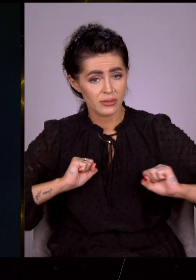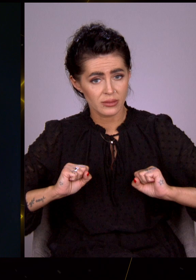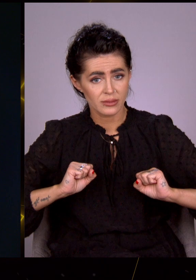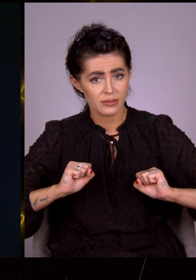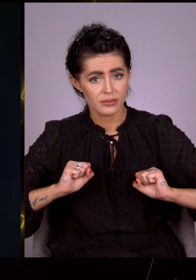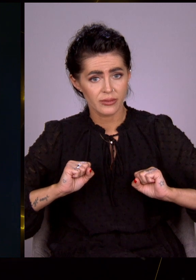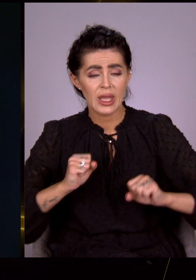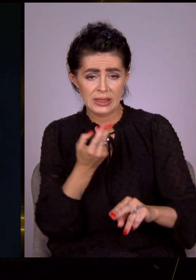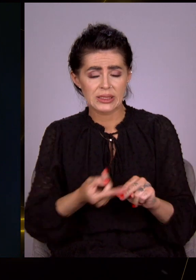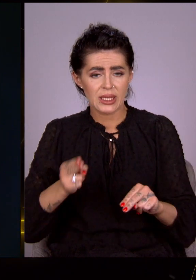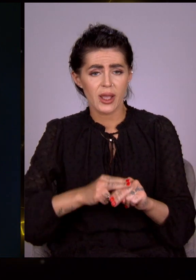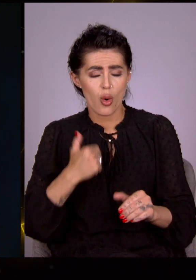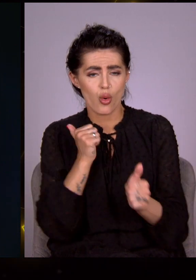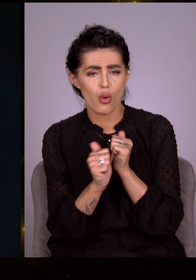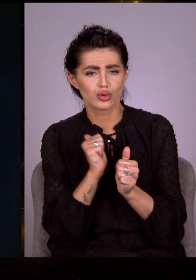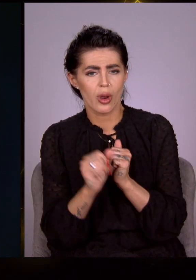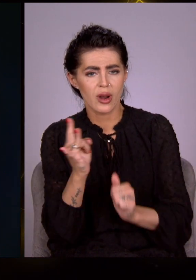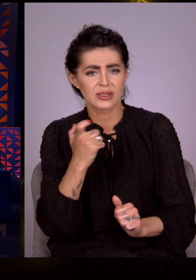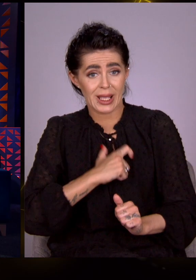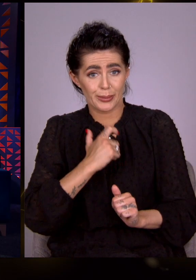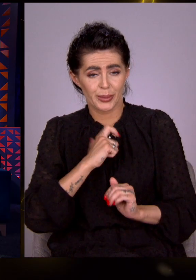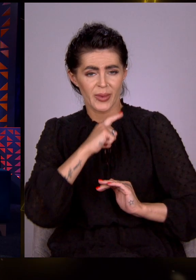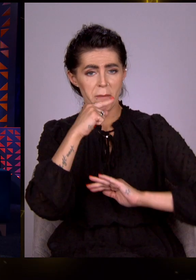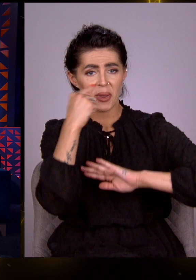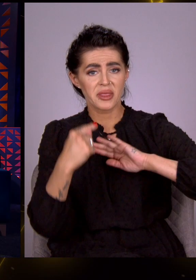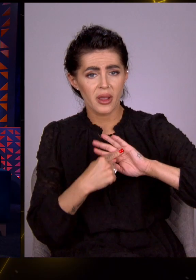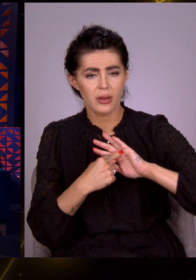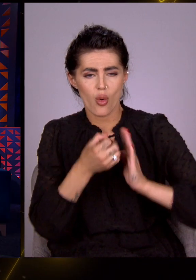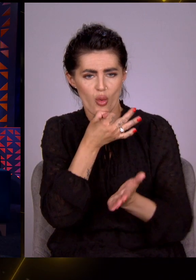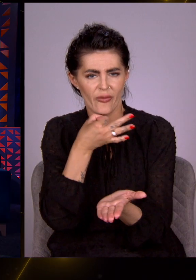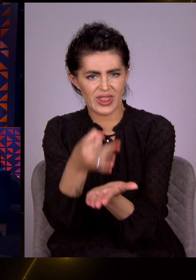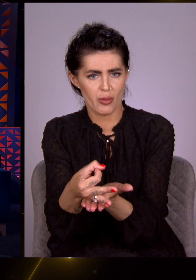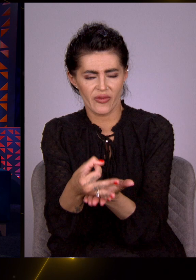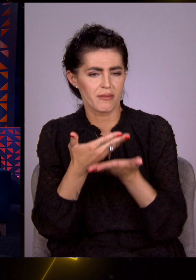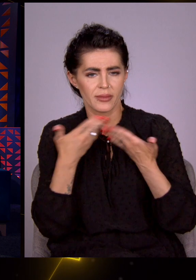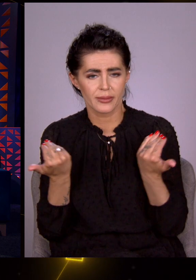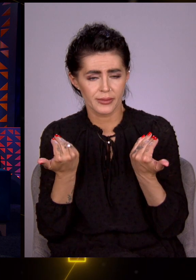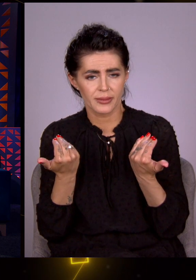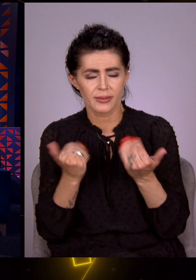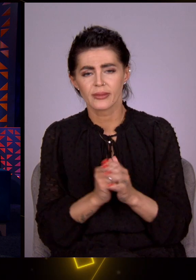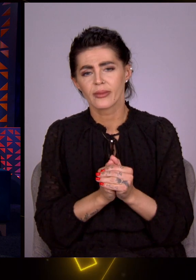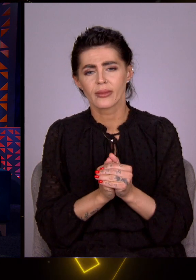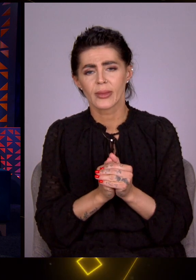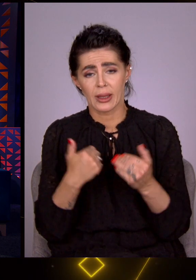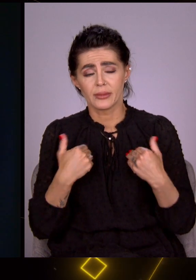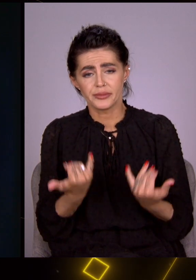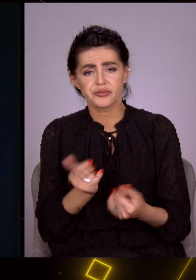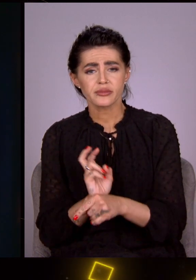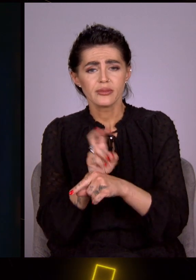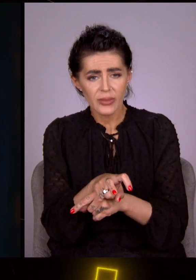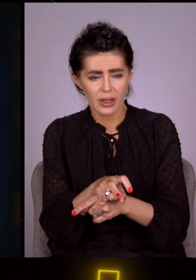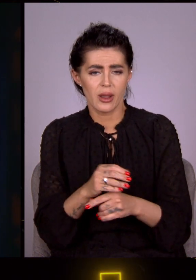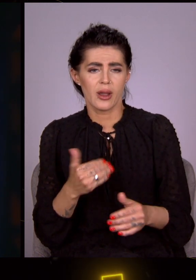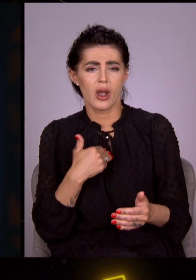це кожен раз задаю питання і не можу знайти відповіді. Ще прибув до вас заради того, щоб від